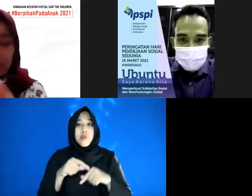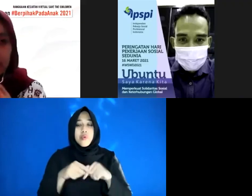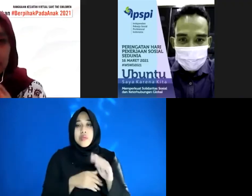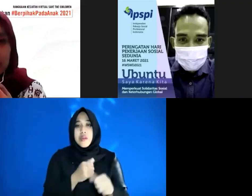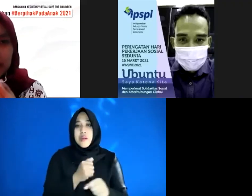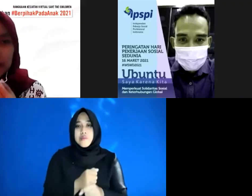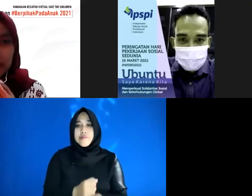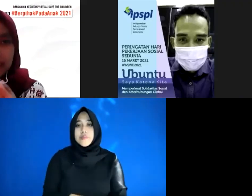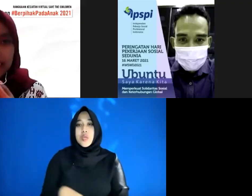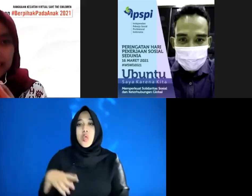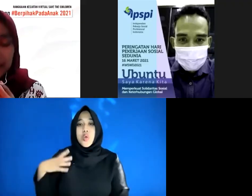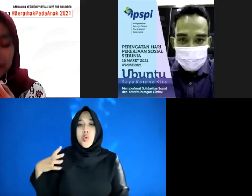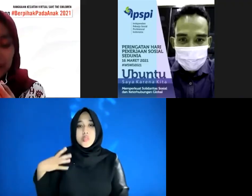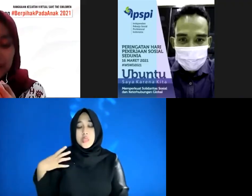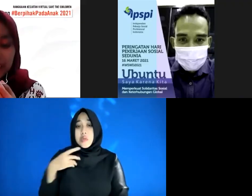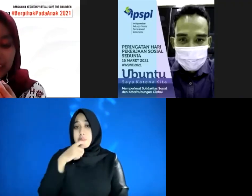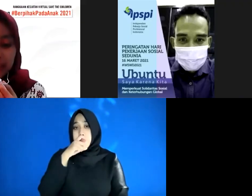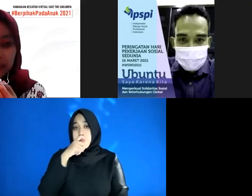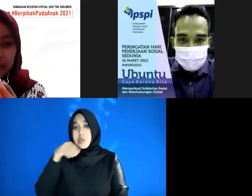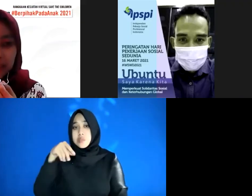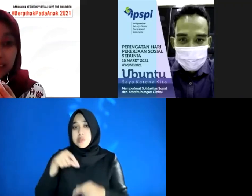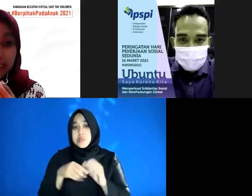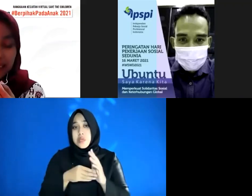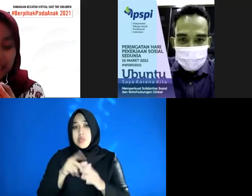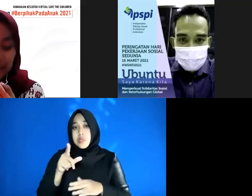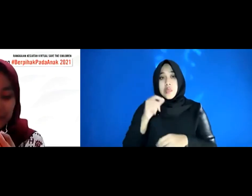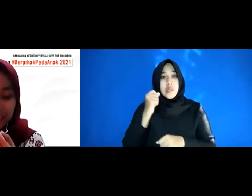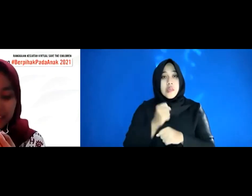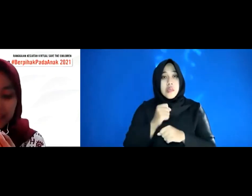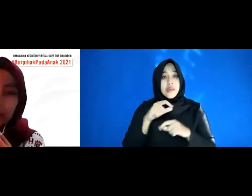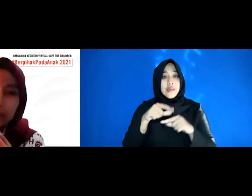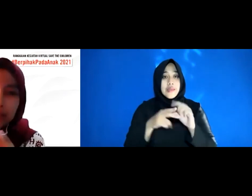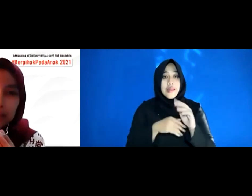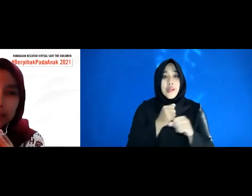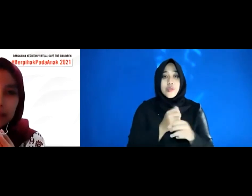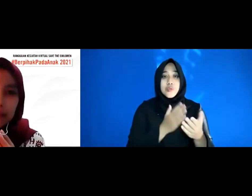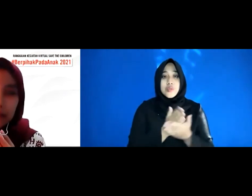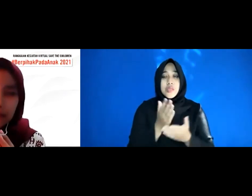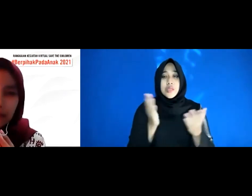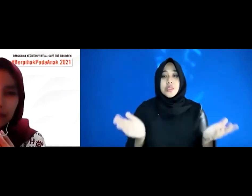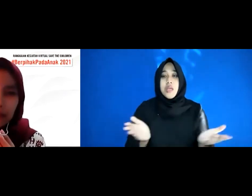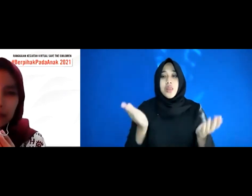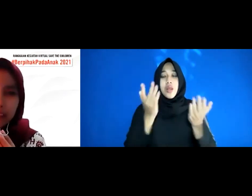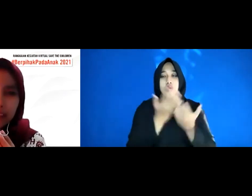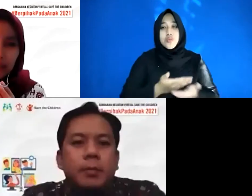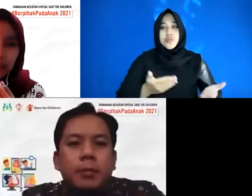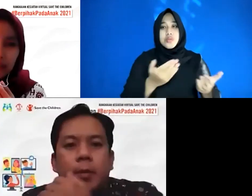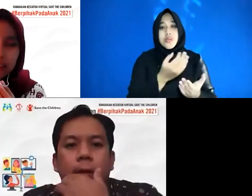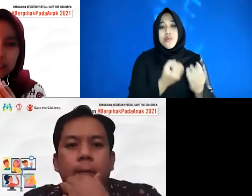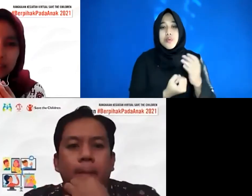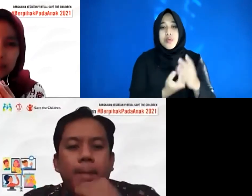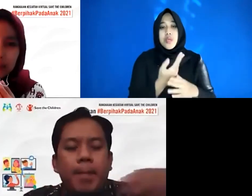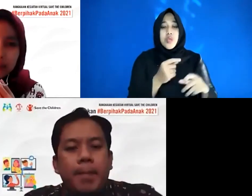Sebagai dosen nih Pak Zainal dan juga Bu Gilang di jurusan kesejahteraan sosial, seperti apa sih bentuk implementasi